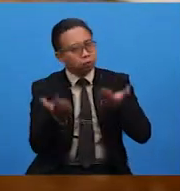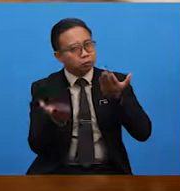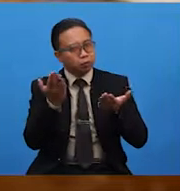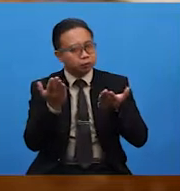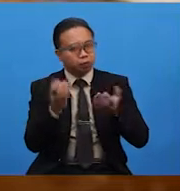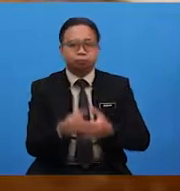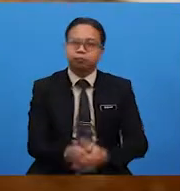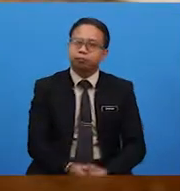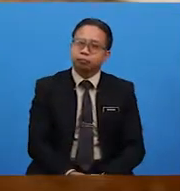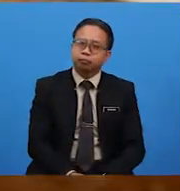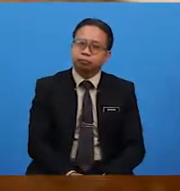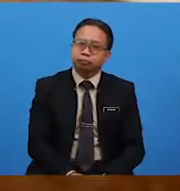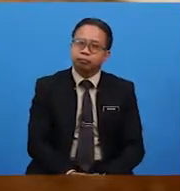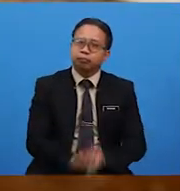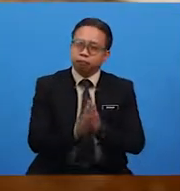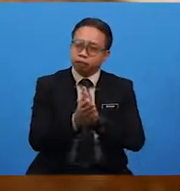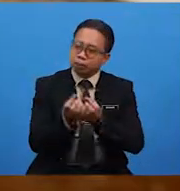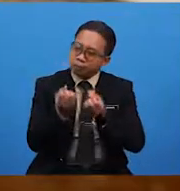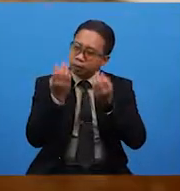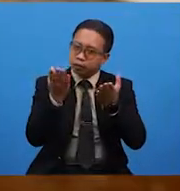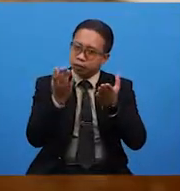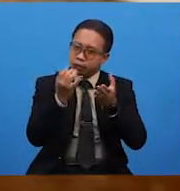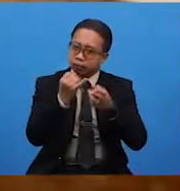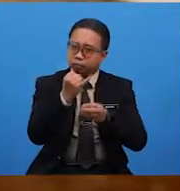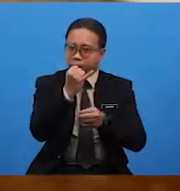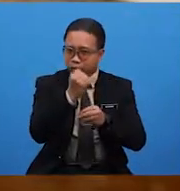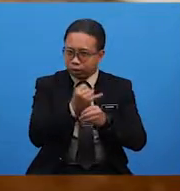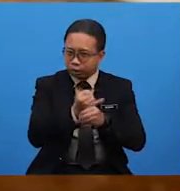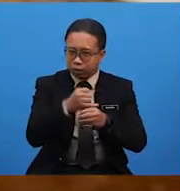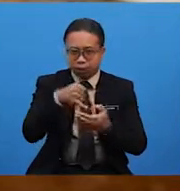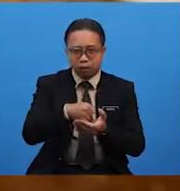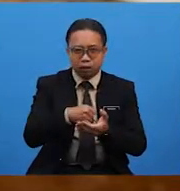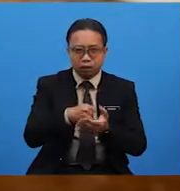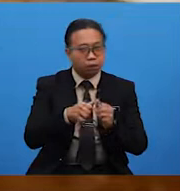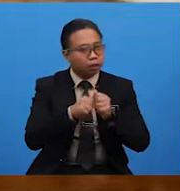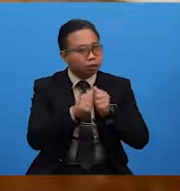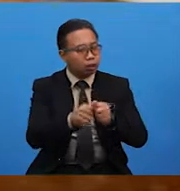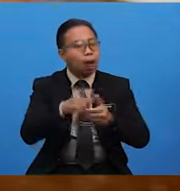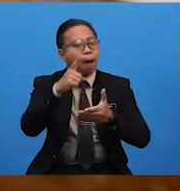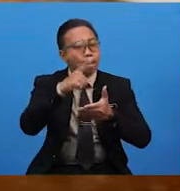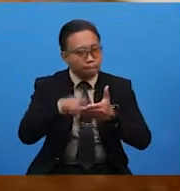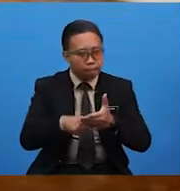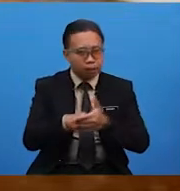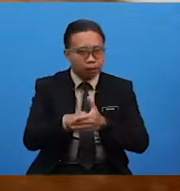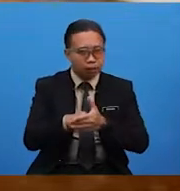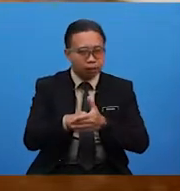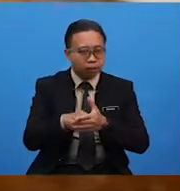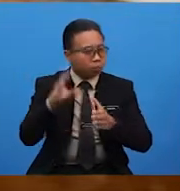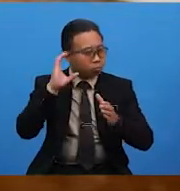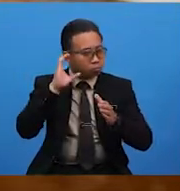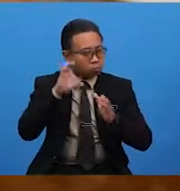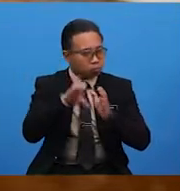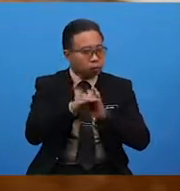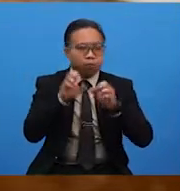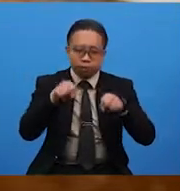betul nah yang jadi kebanyakan karya chat-an ira ini sedaya upaya mengikut apa yang fotografi boleh